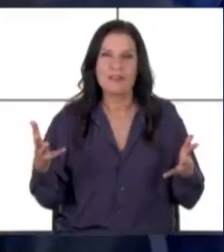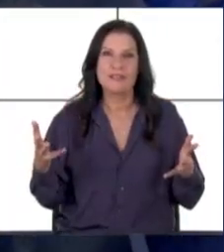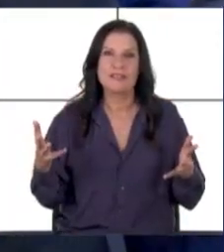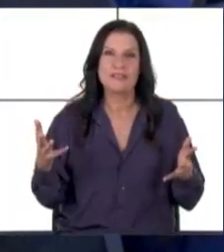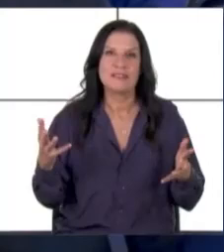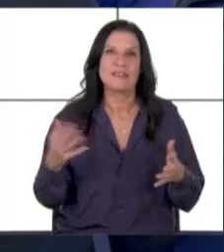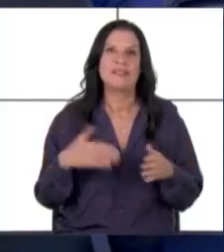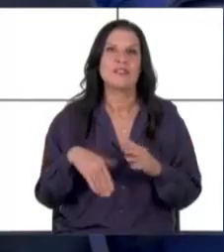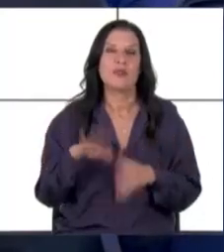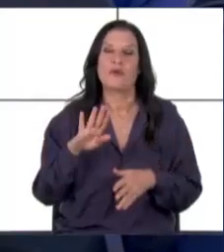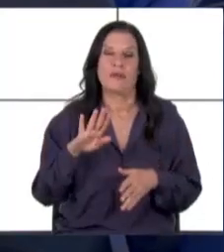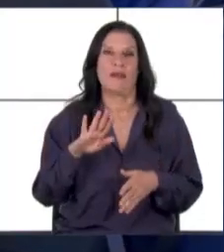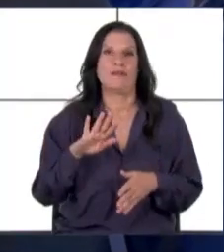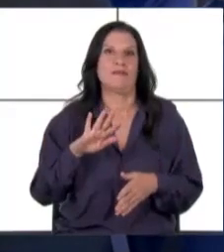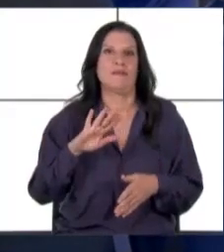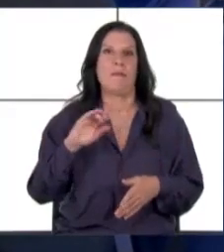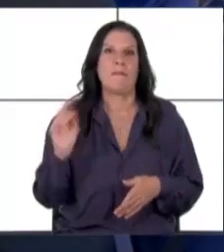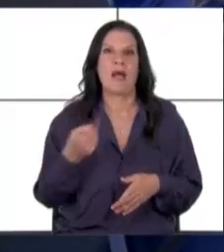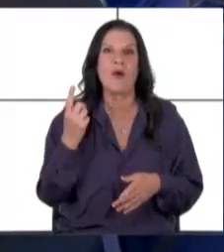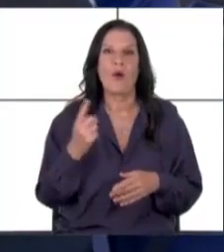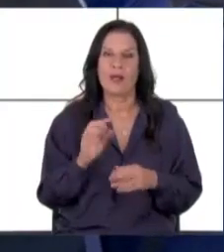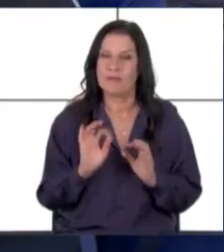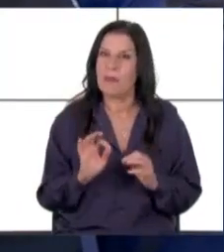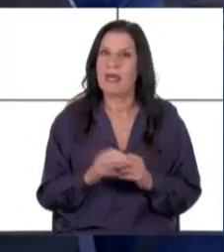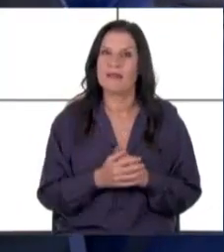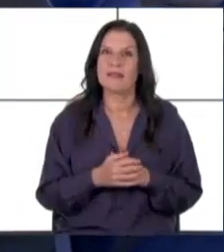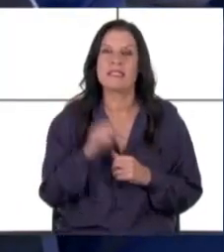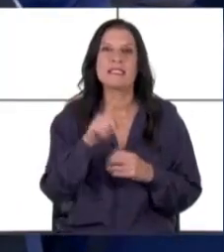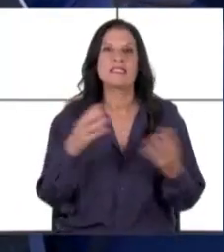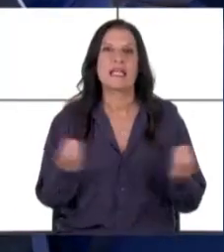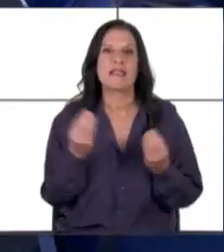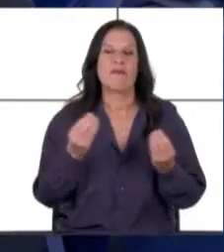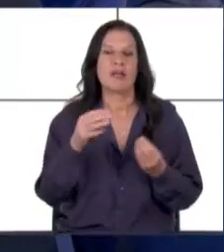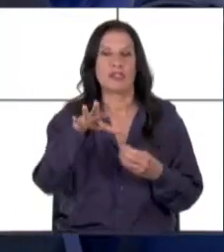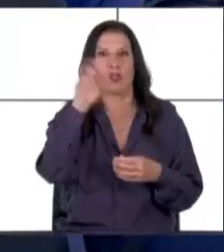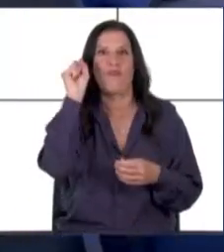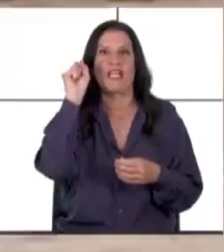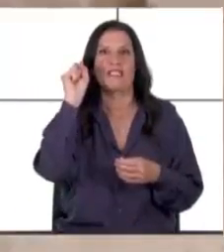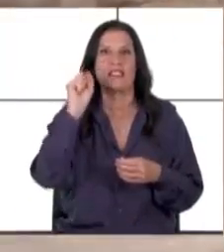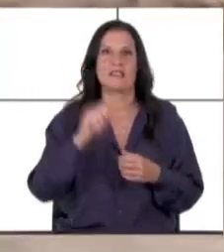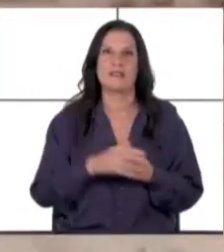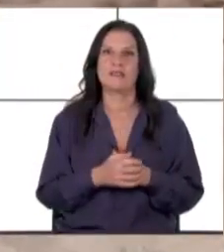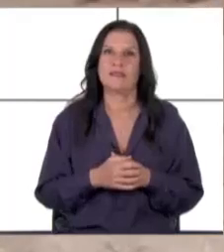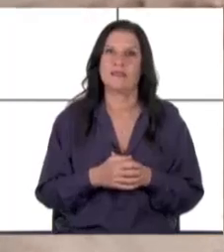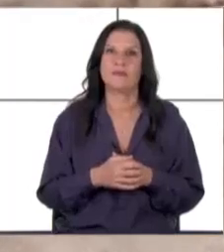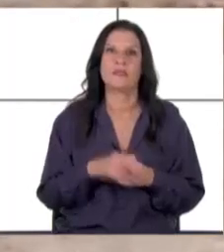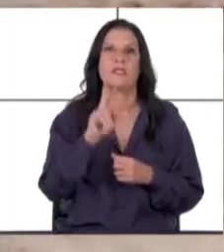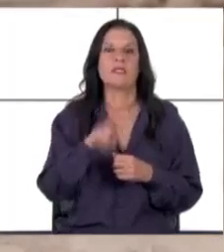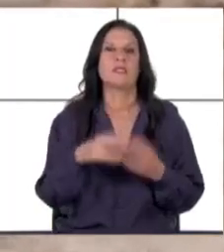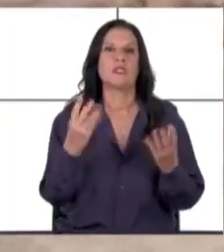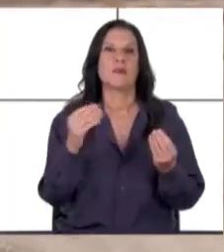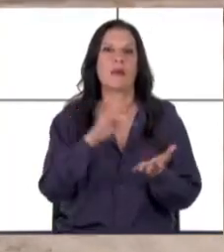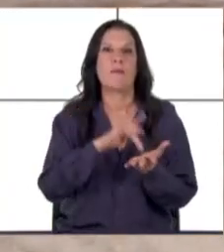מכל דבר אחר. נכון. זאת אומרת, זה דבר שתופס. שיווקית, אתה אומר. כן. יש הרבה חירבות